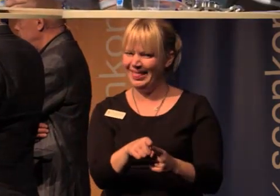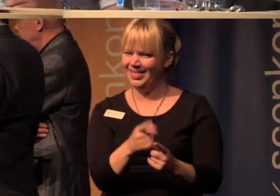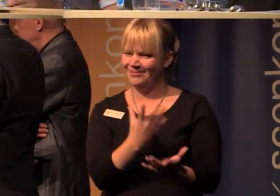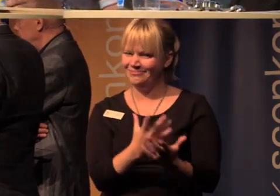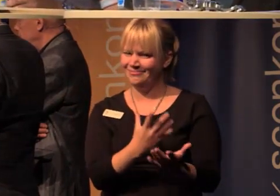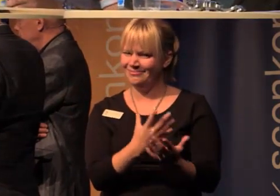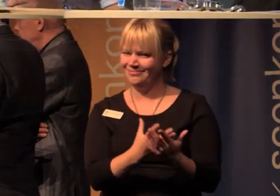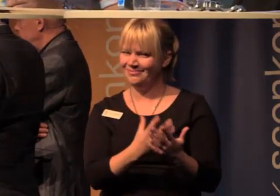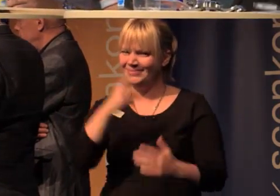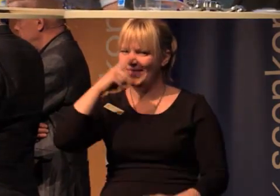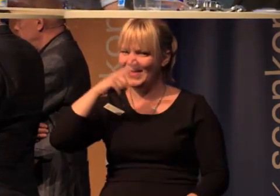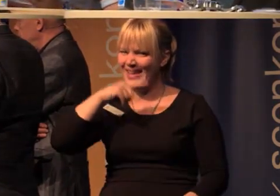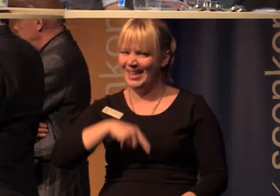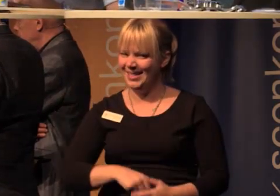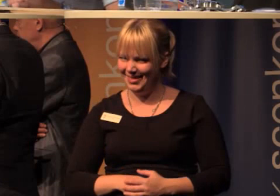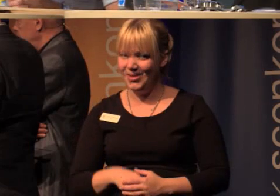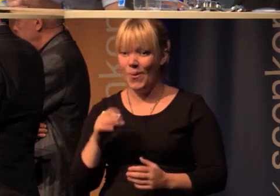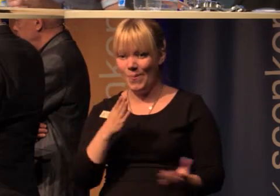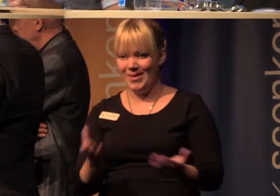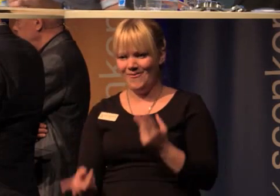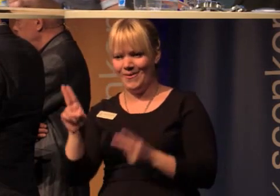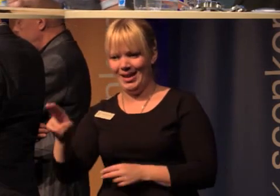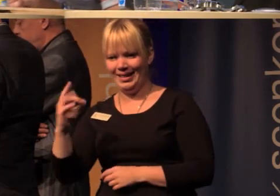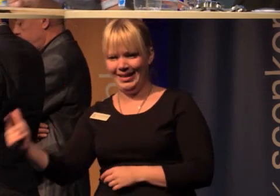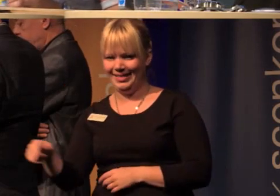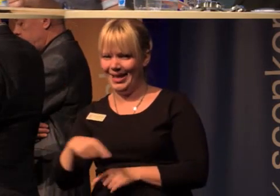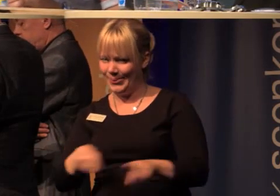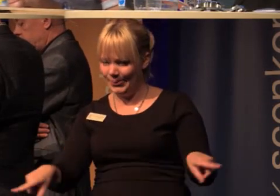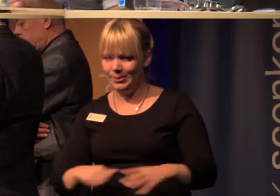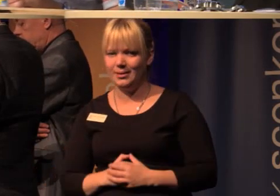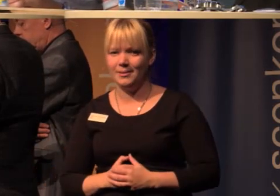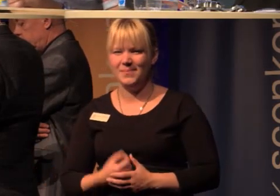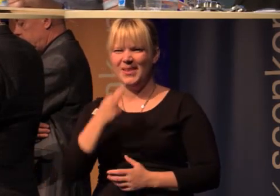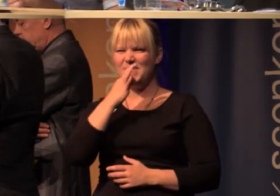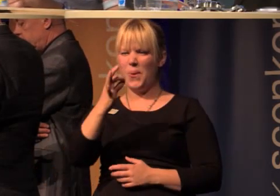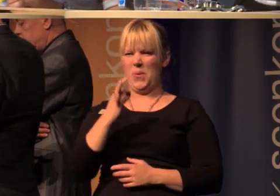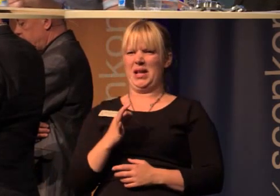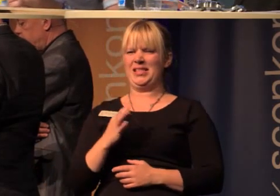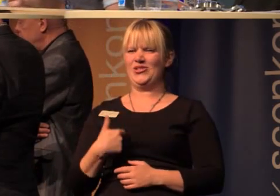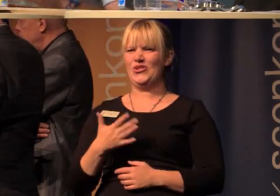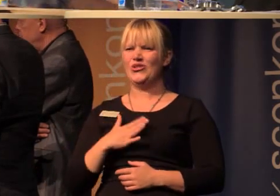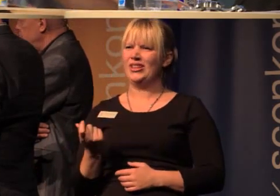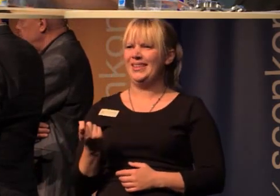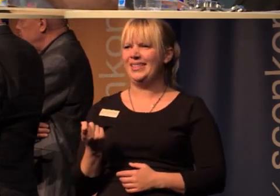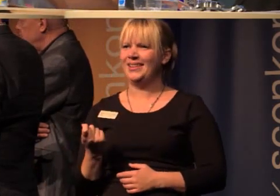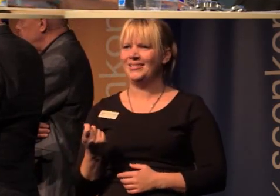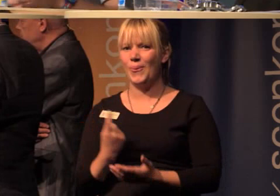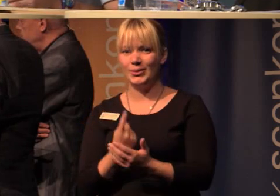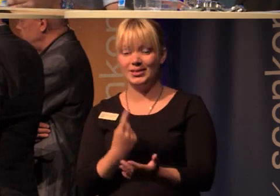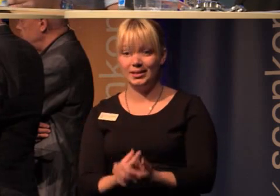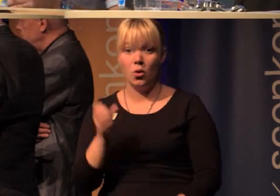inte riktigt om man kollar på verkligheten. Frågeställningen till den här ingången var ju lite bizarr, för att det är väl uppenbart att om man ska göra